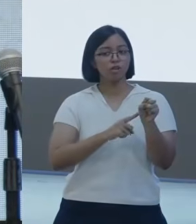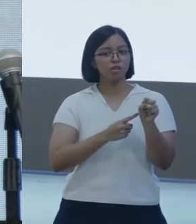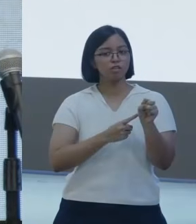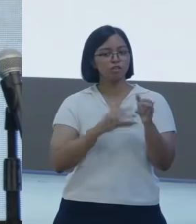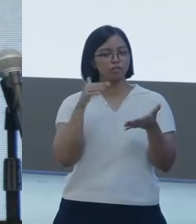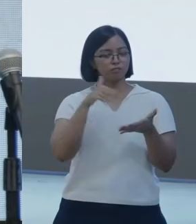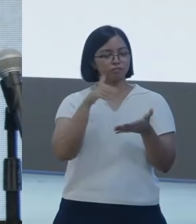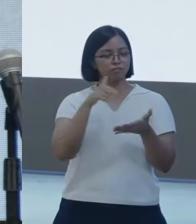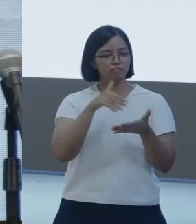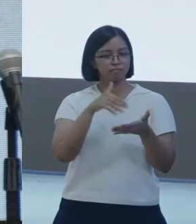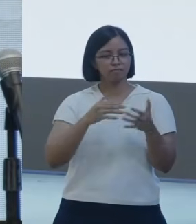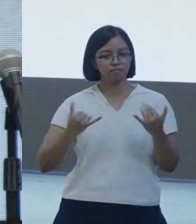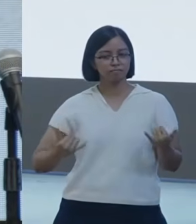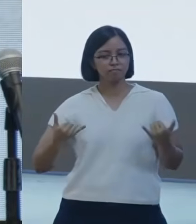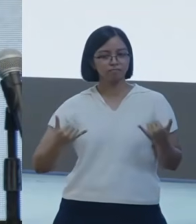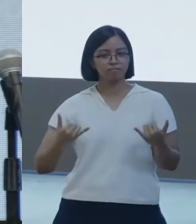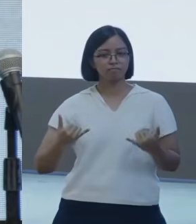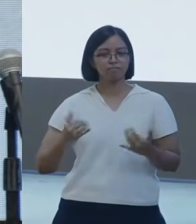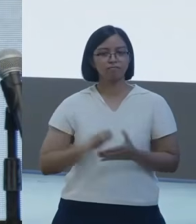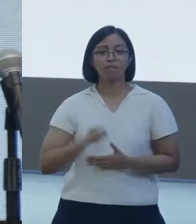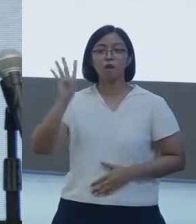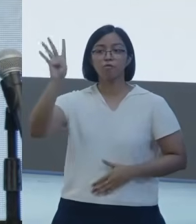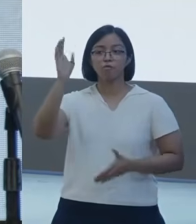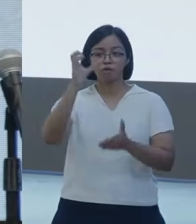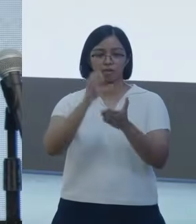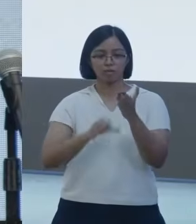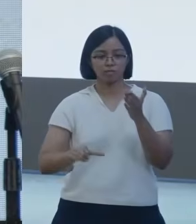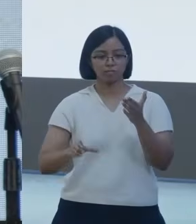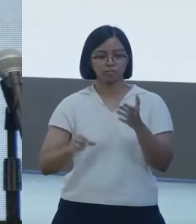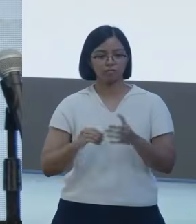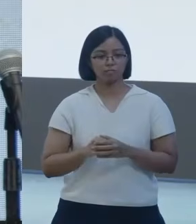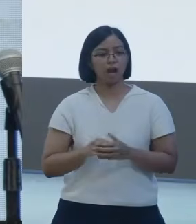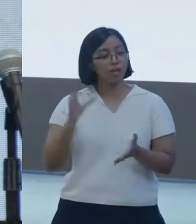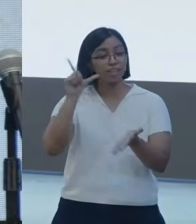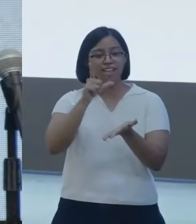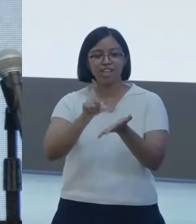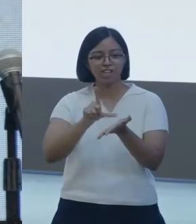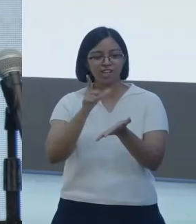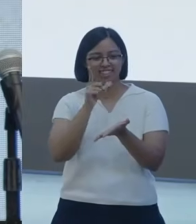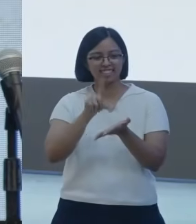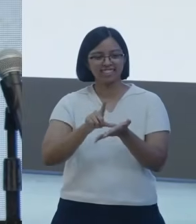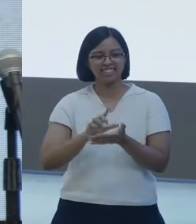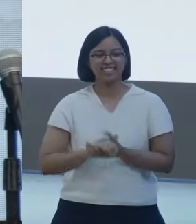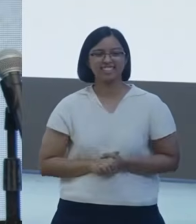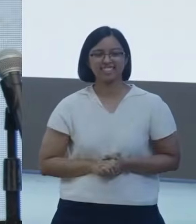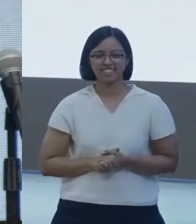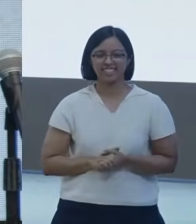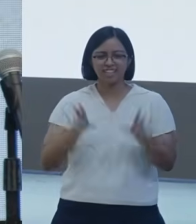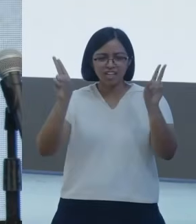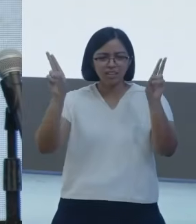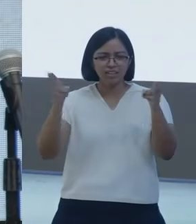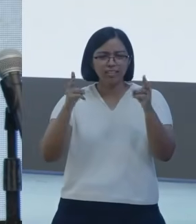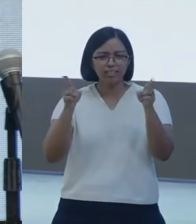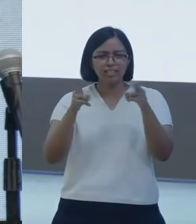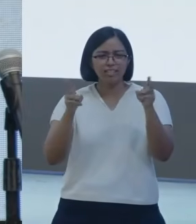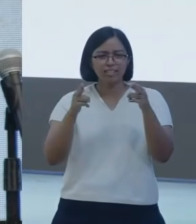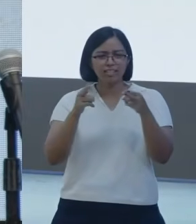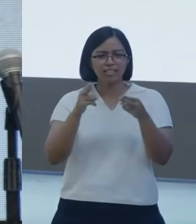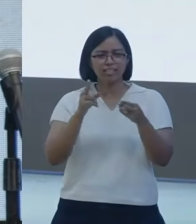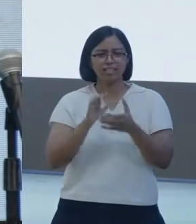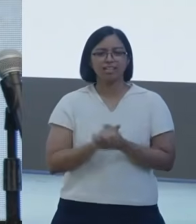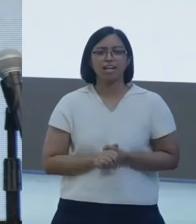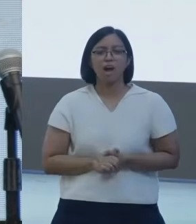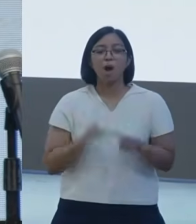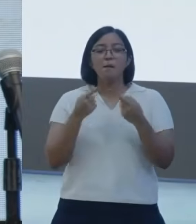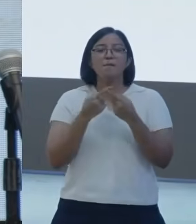mga talatang ito, 4 na talata. No? Maiksi lang ang ating teksto, pero mahaba ang ating